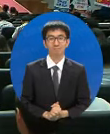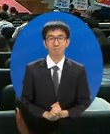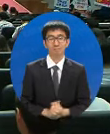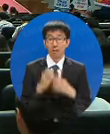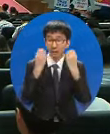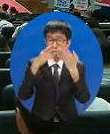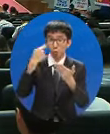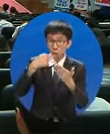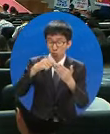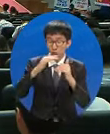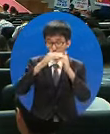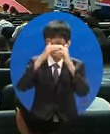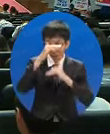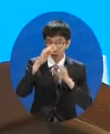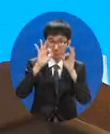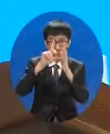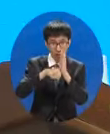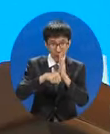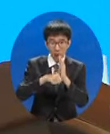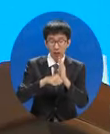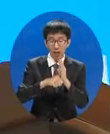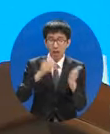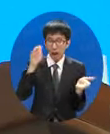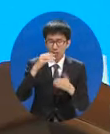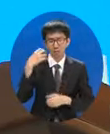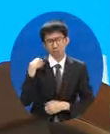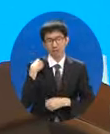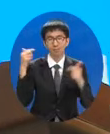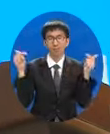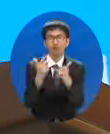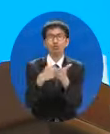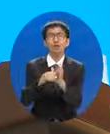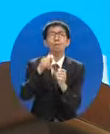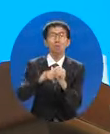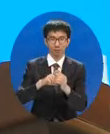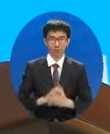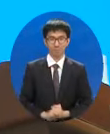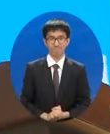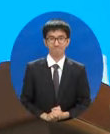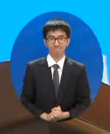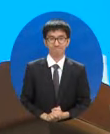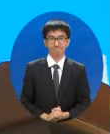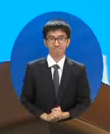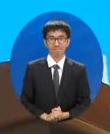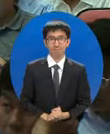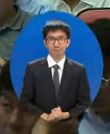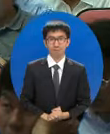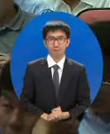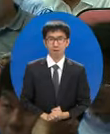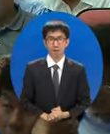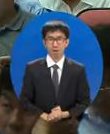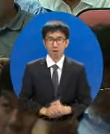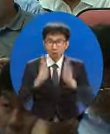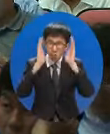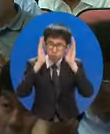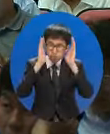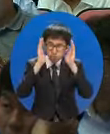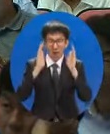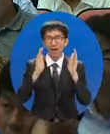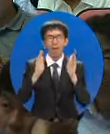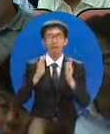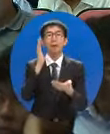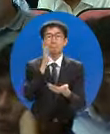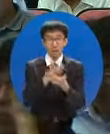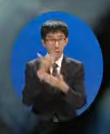새로운 교육 과정은 학생들의 학습 부담을 줄이는 데 초점을 맞췄습니다. 과도한 학습량을 덜어내고